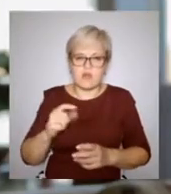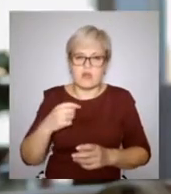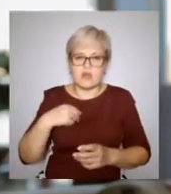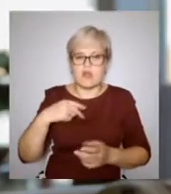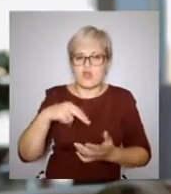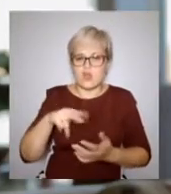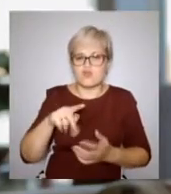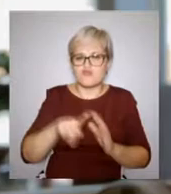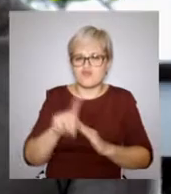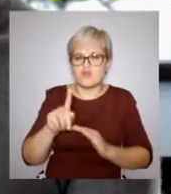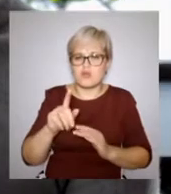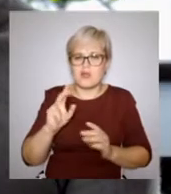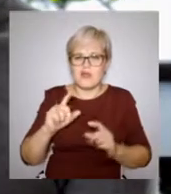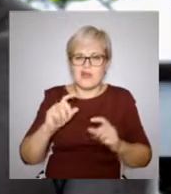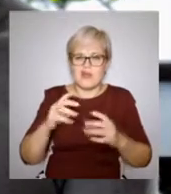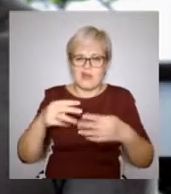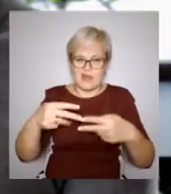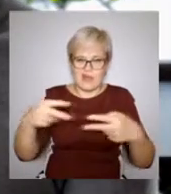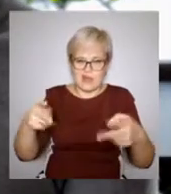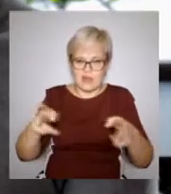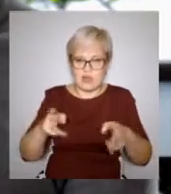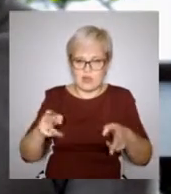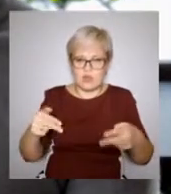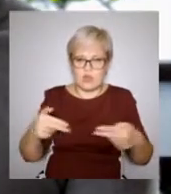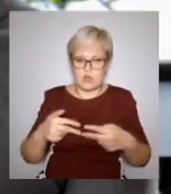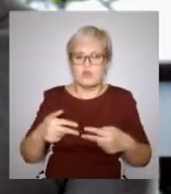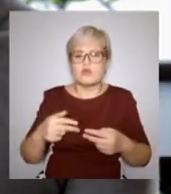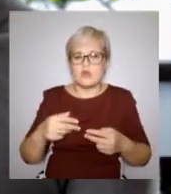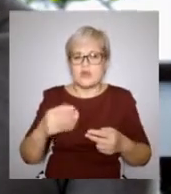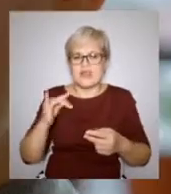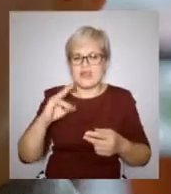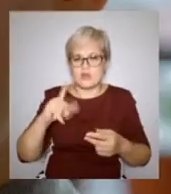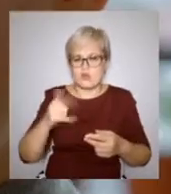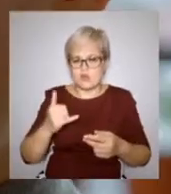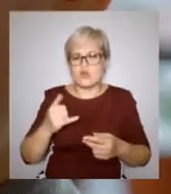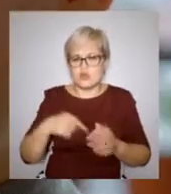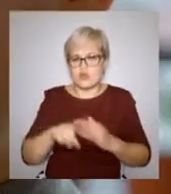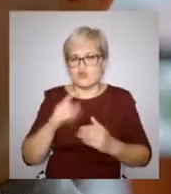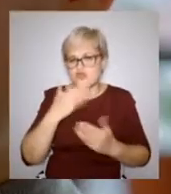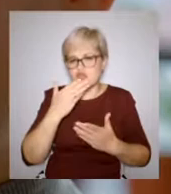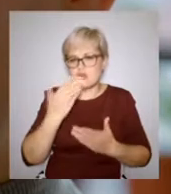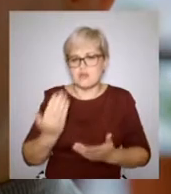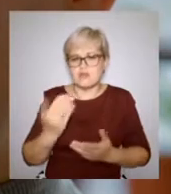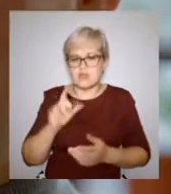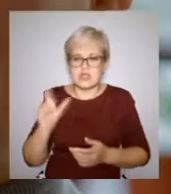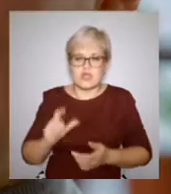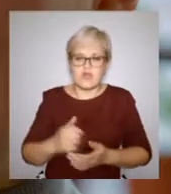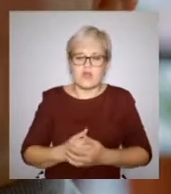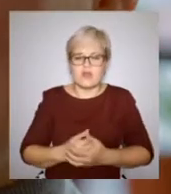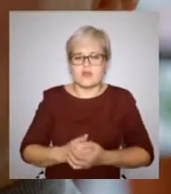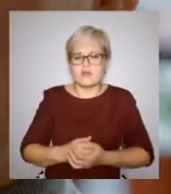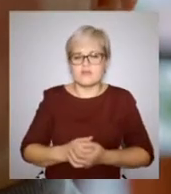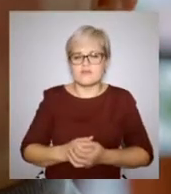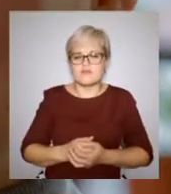нам говорят все голову всего пошли я встаю и начал